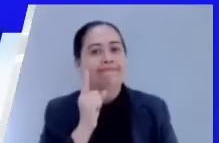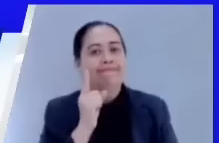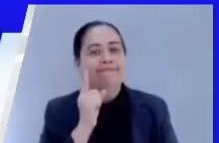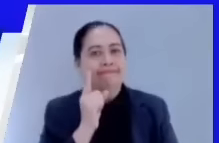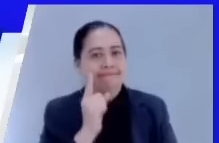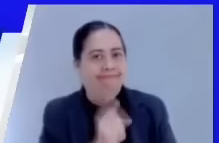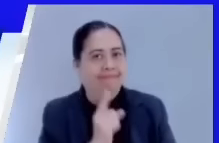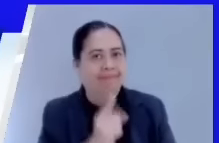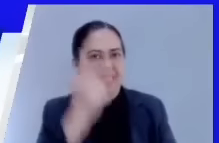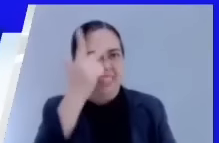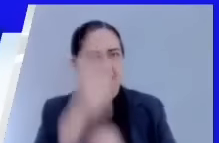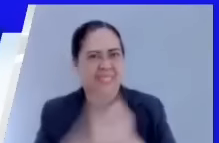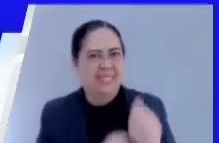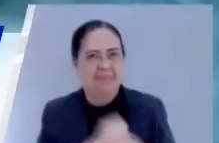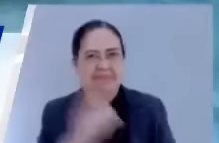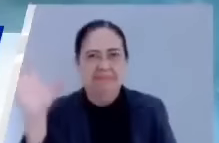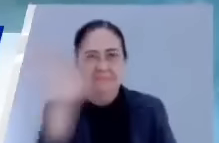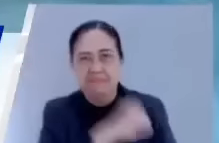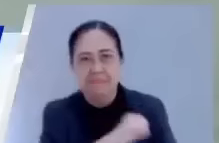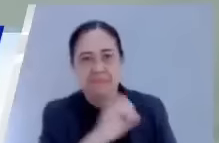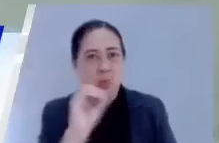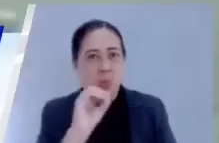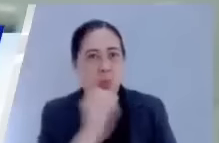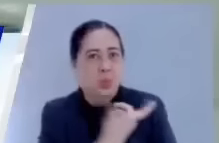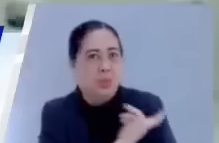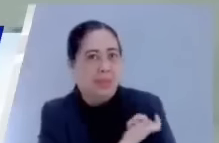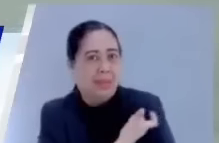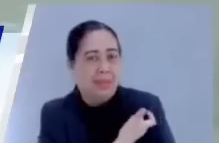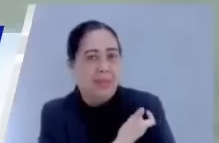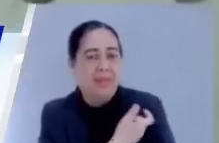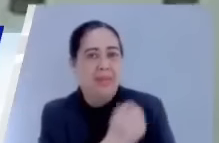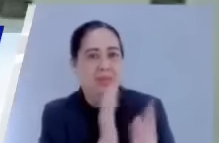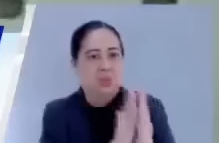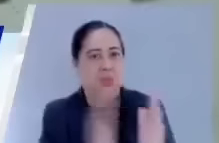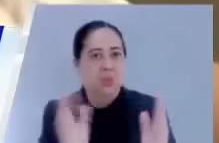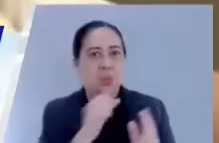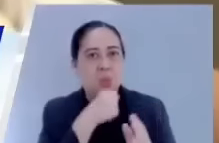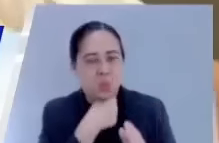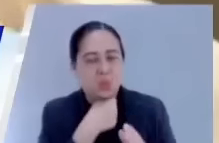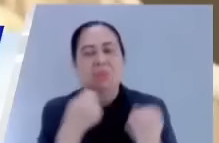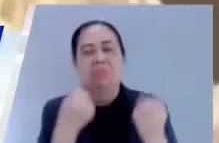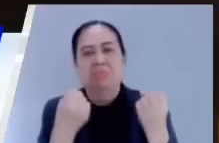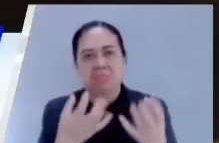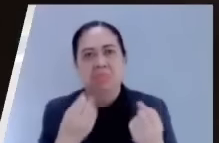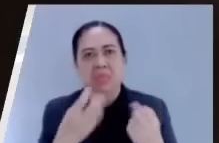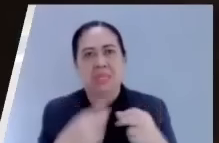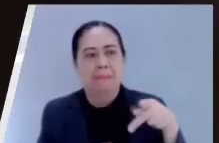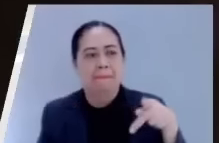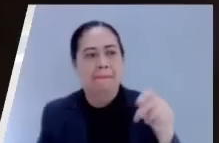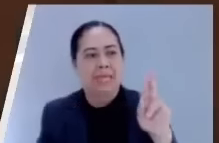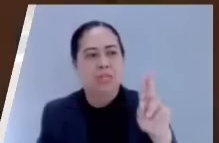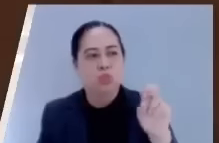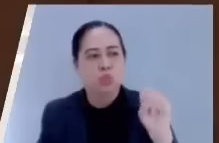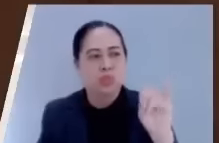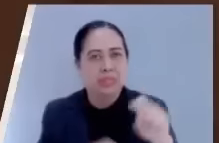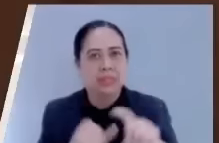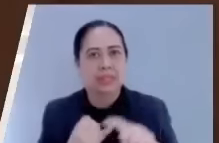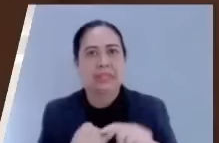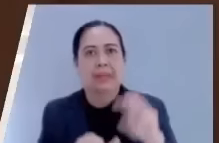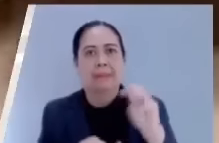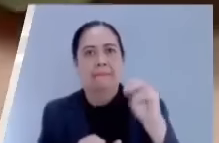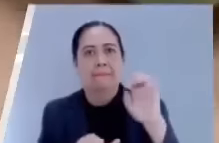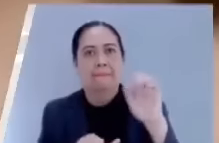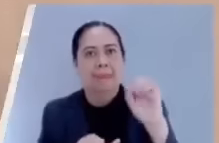tayong vaccination ng school age, maraming pertussis outbreak, maraming measles outbreak. In fact,